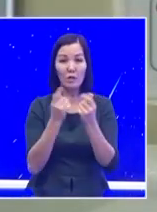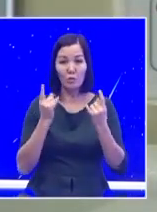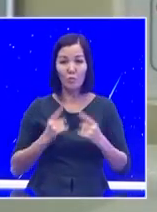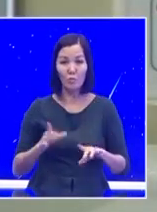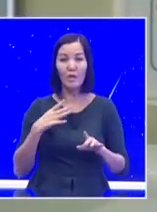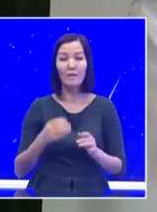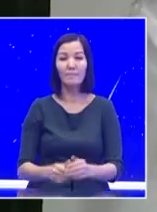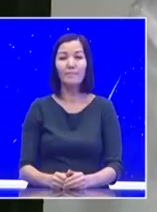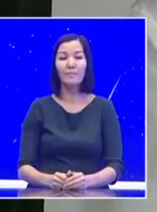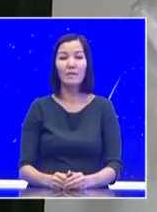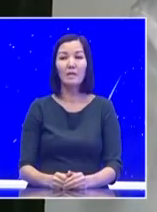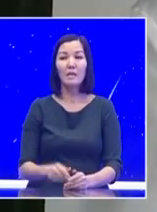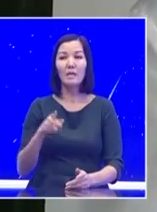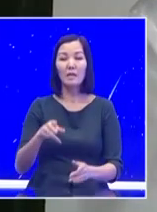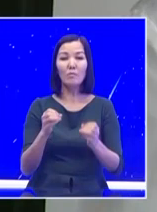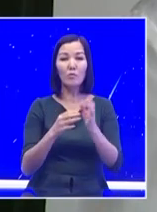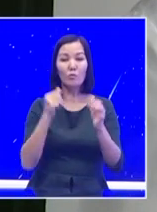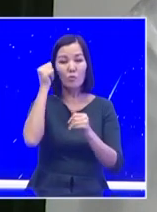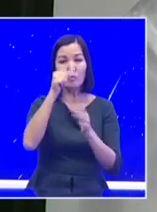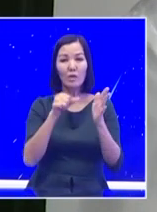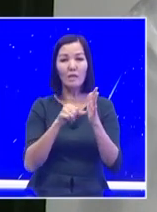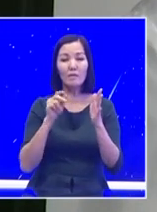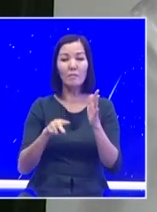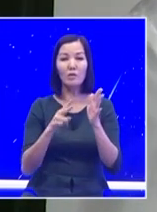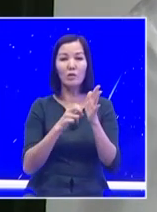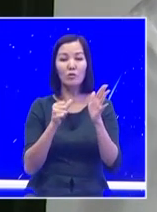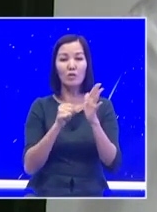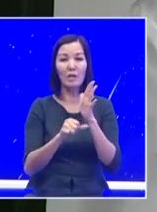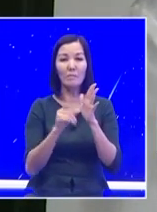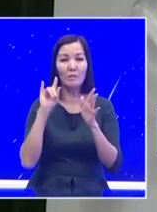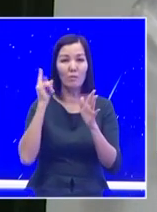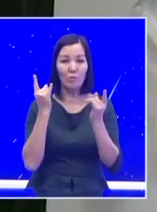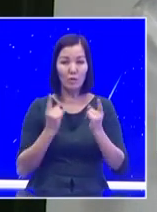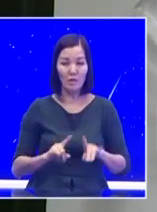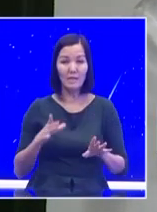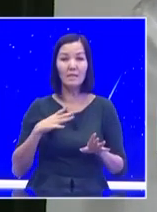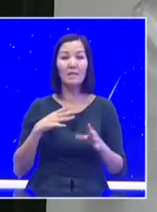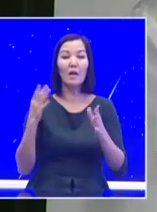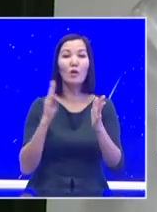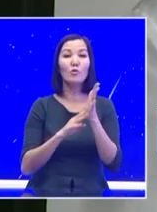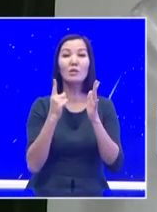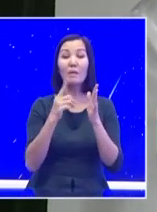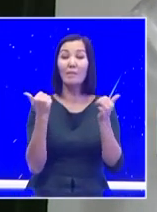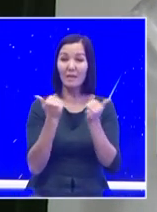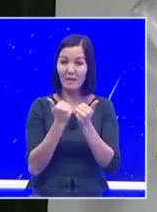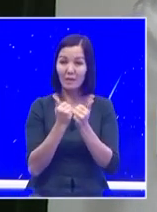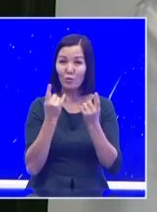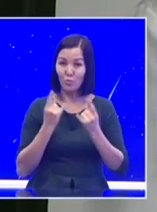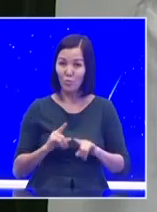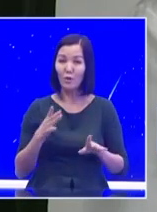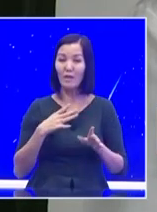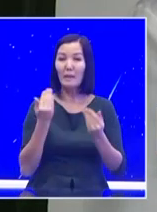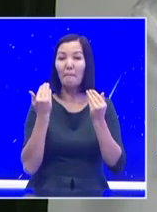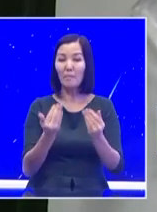келіпті. 2019 жылы 6760 бала өмірге келді. Олардың 91-і егіз балалар.